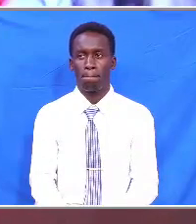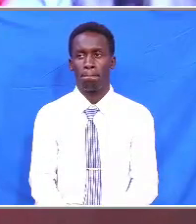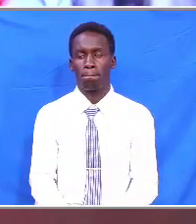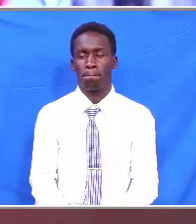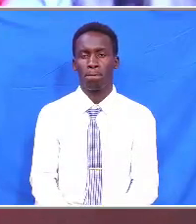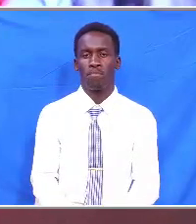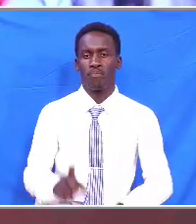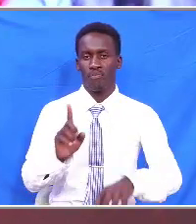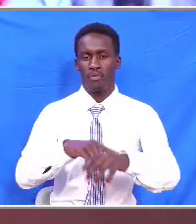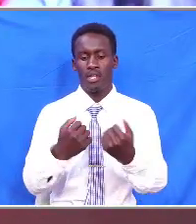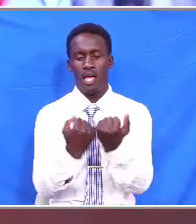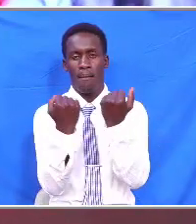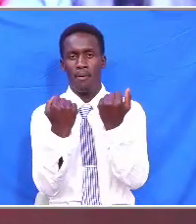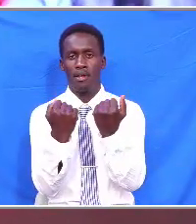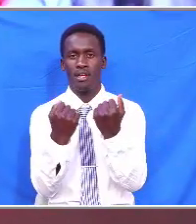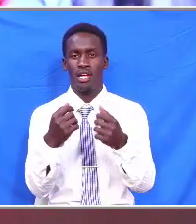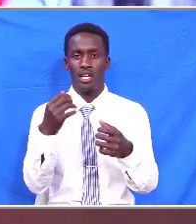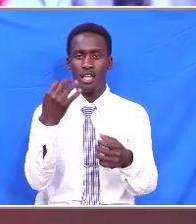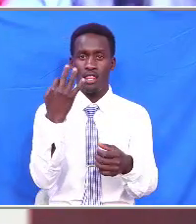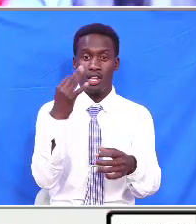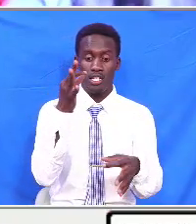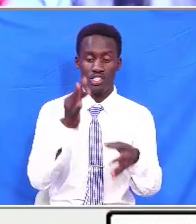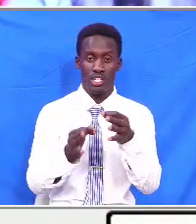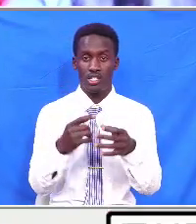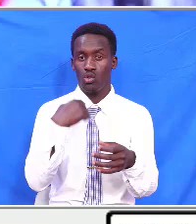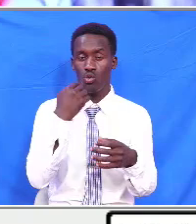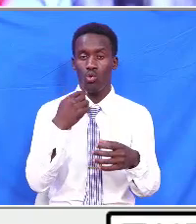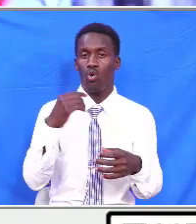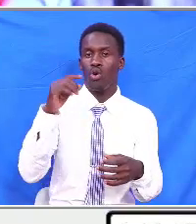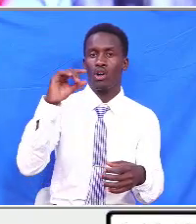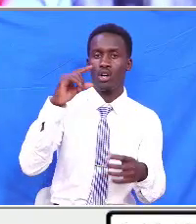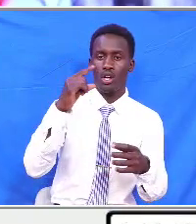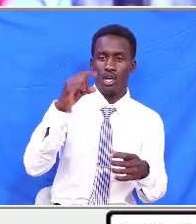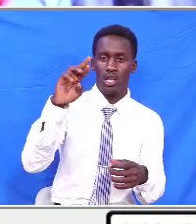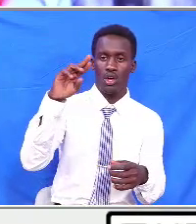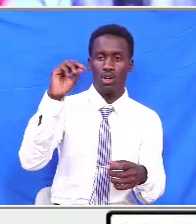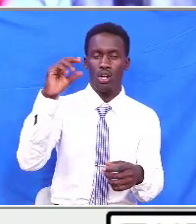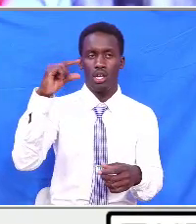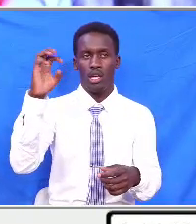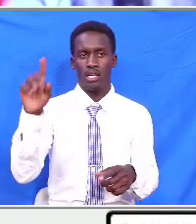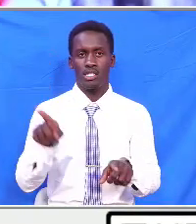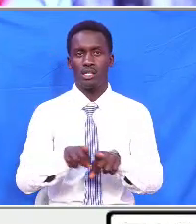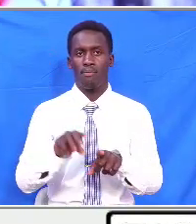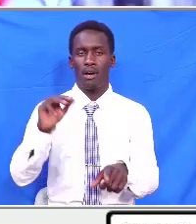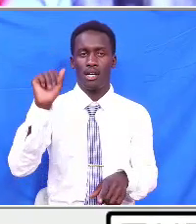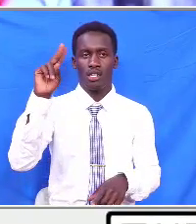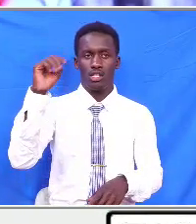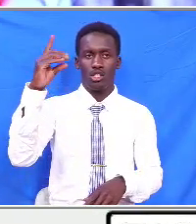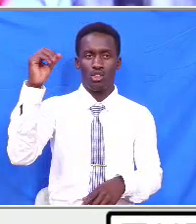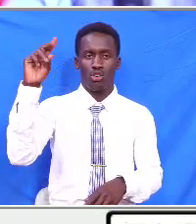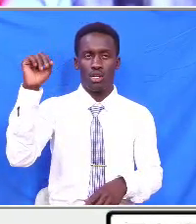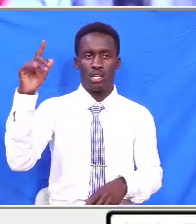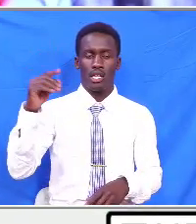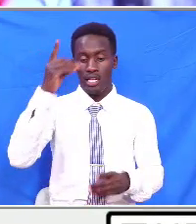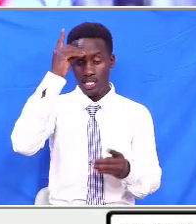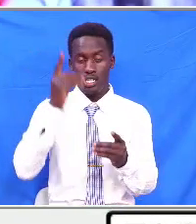Mtazamaji, na hayo ya kijiri, jopo la majaji watatu linalojumuisha Eric Ogola, Freda Mugambi na Anthony Mrima linapaniwa kutoa uamuzi